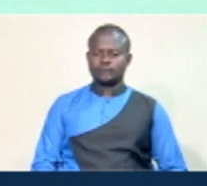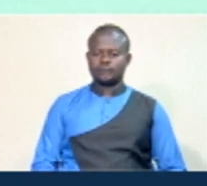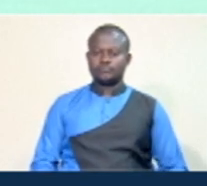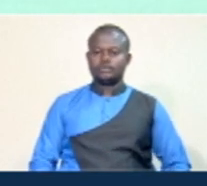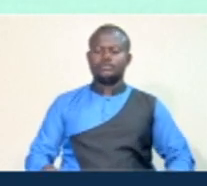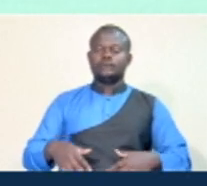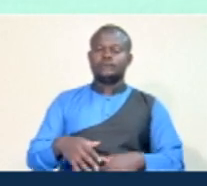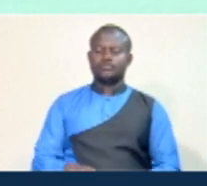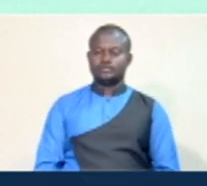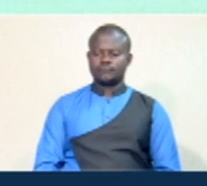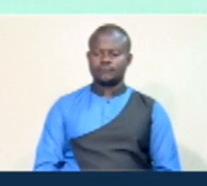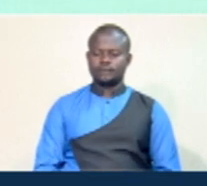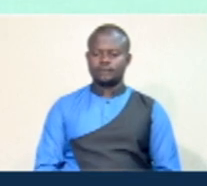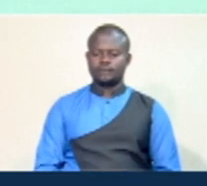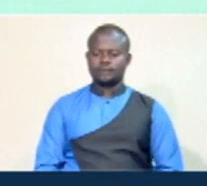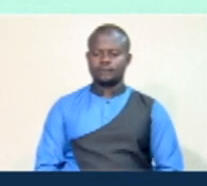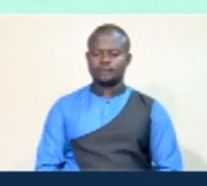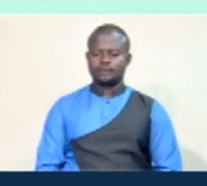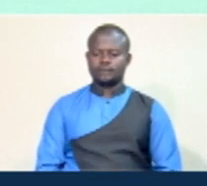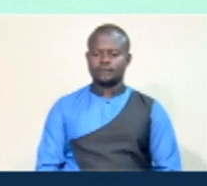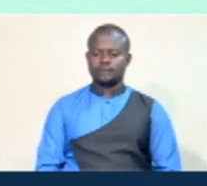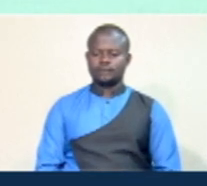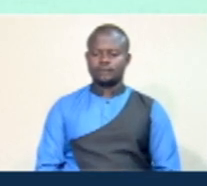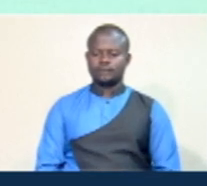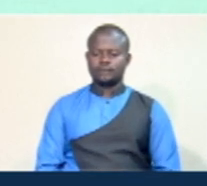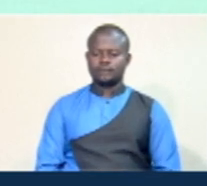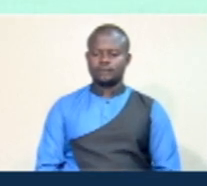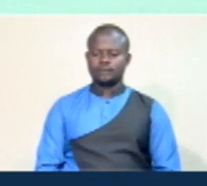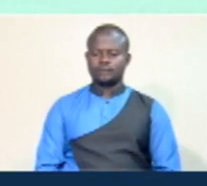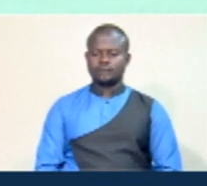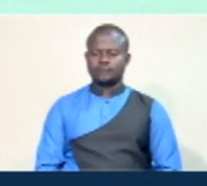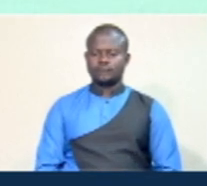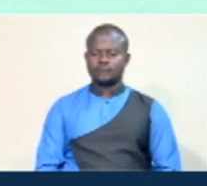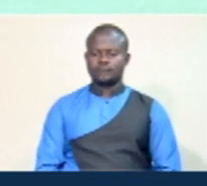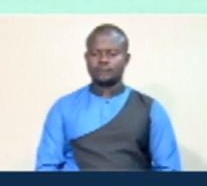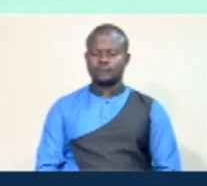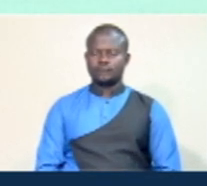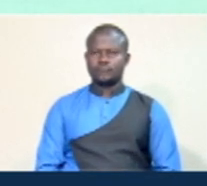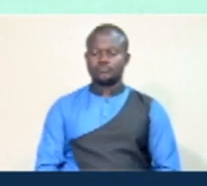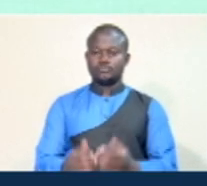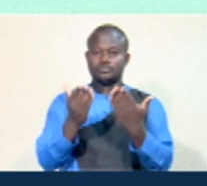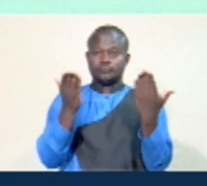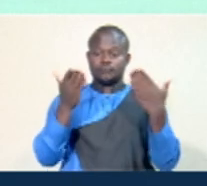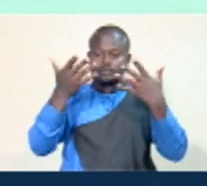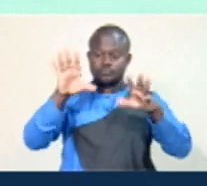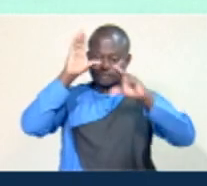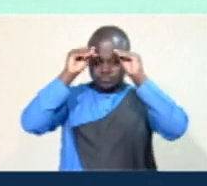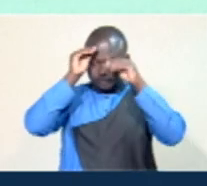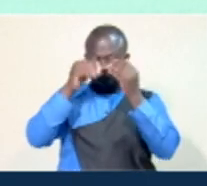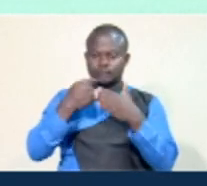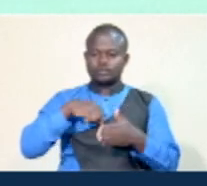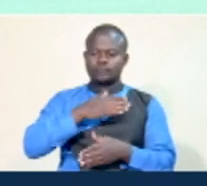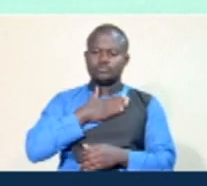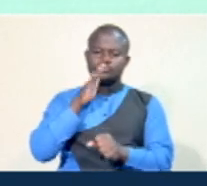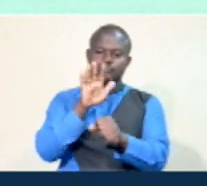We are gathered here to celebrate you and your successful completion of the international. Mwarangije amasomo,